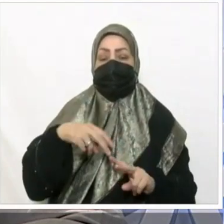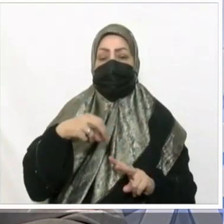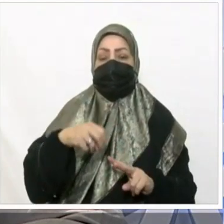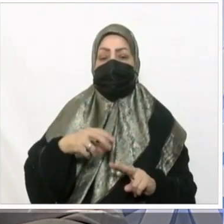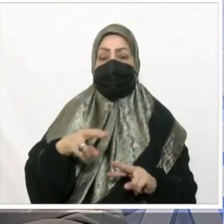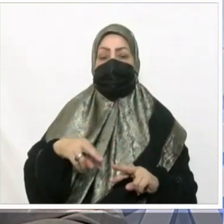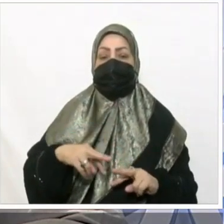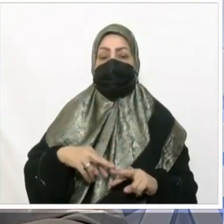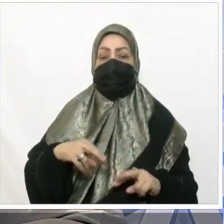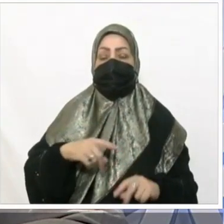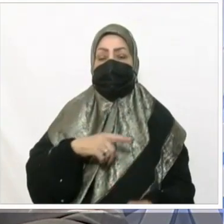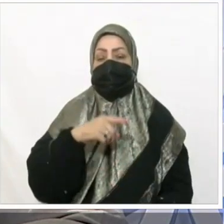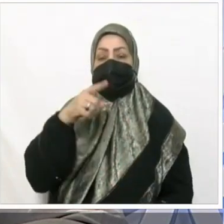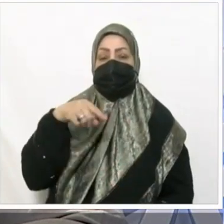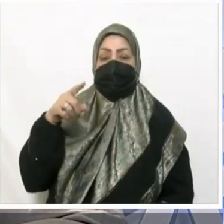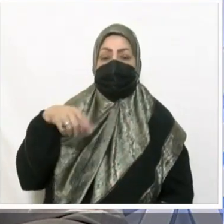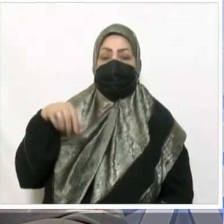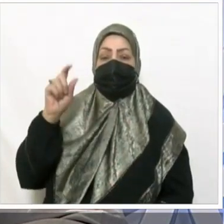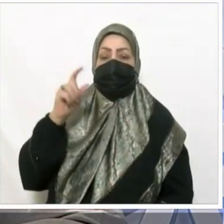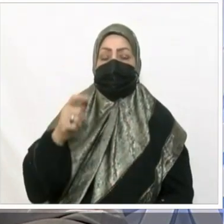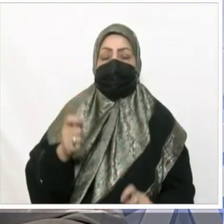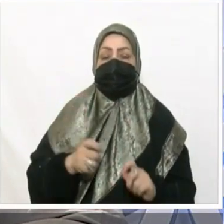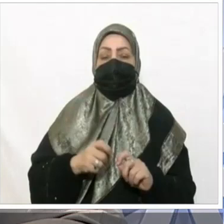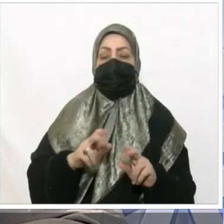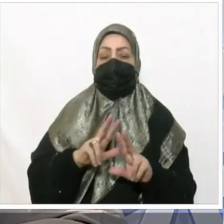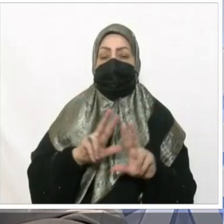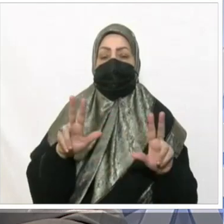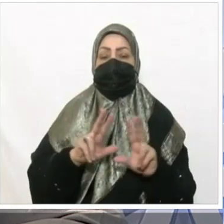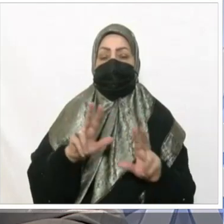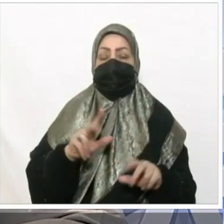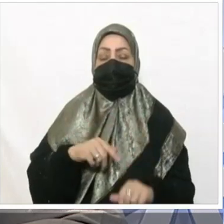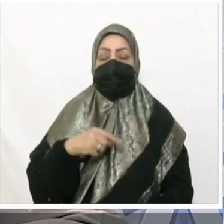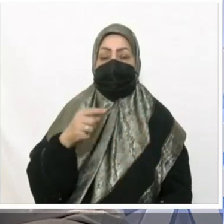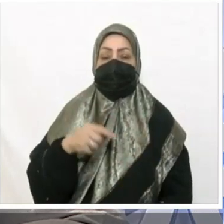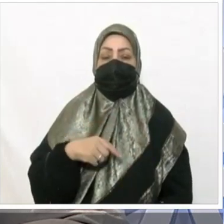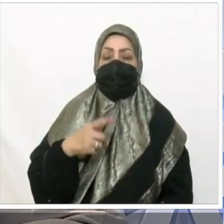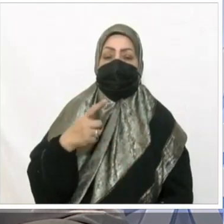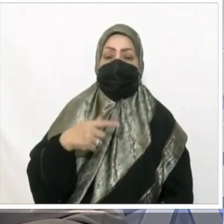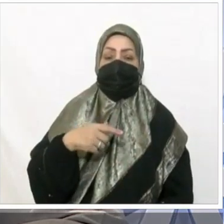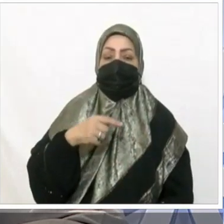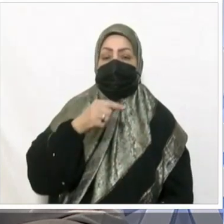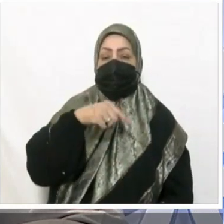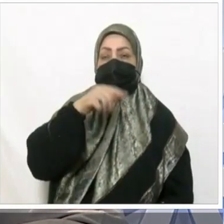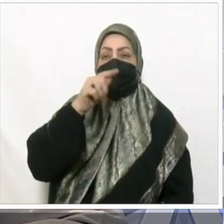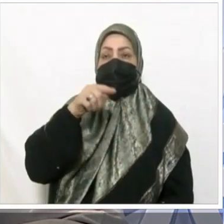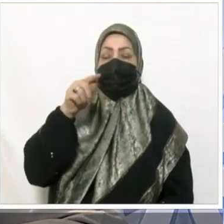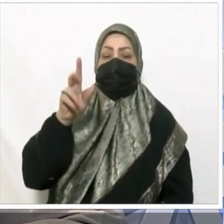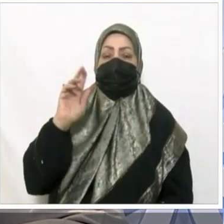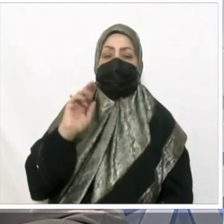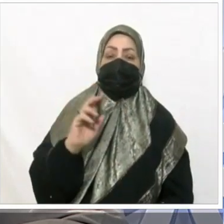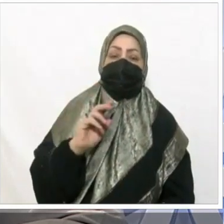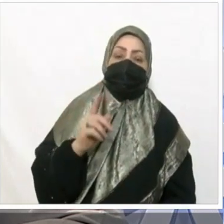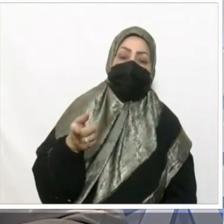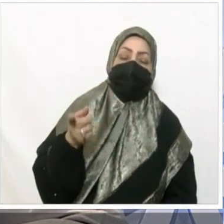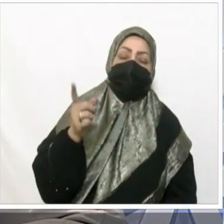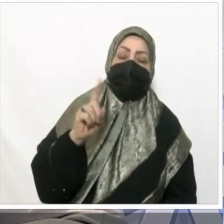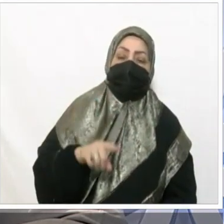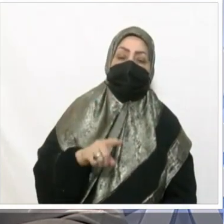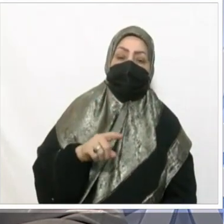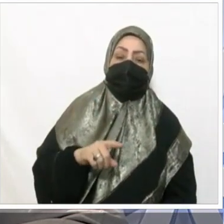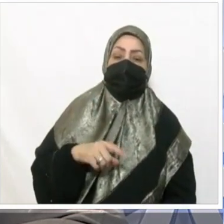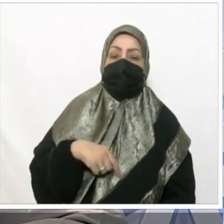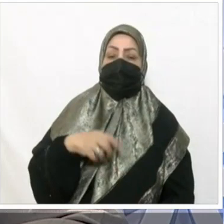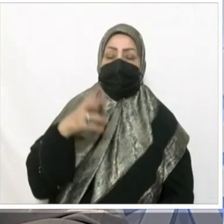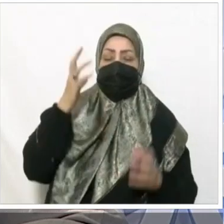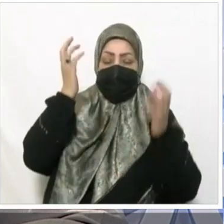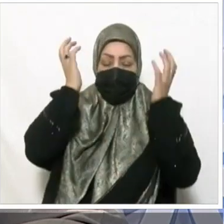على بركة الله، إذا كان ليس عندنا اتصال الآن يمكن أن نجيب على